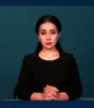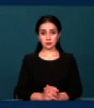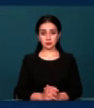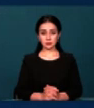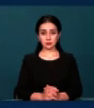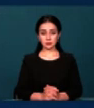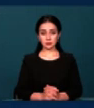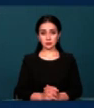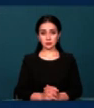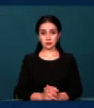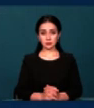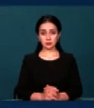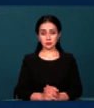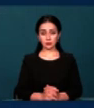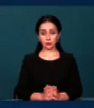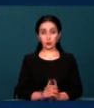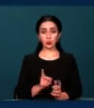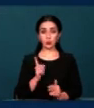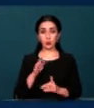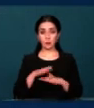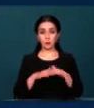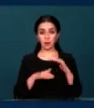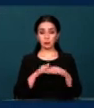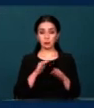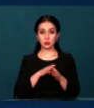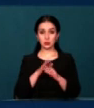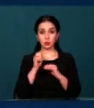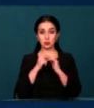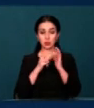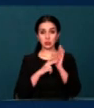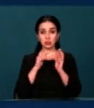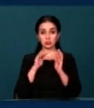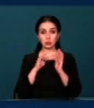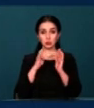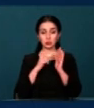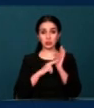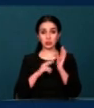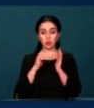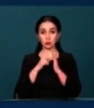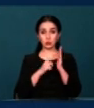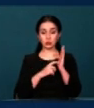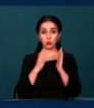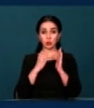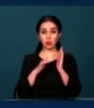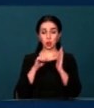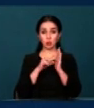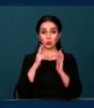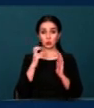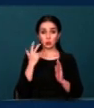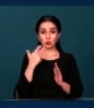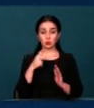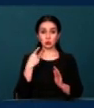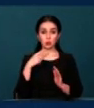Bu amalni bajarsak, ya'ni 18480 ni 56 ga bo'lsak, 330 soni kelib